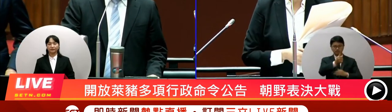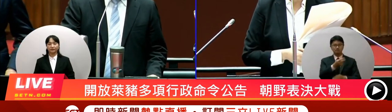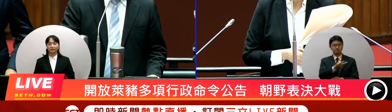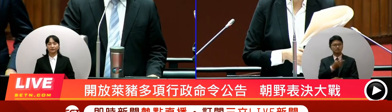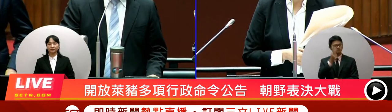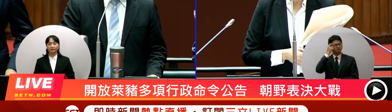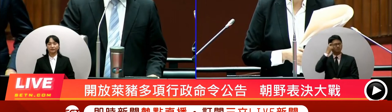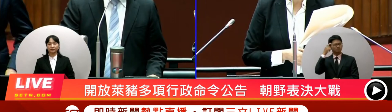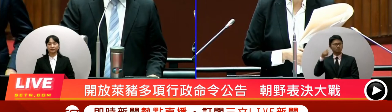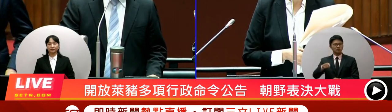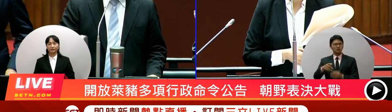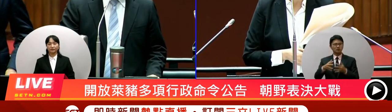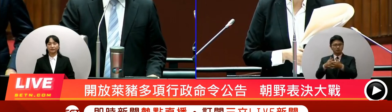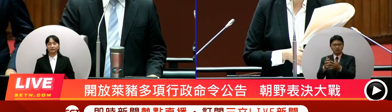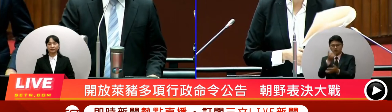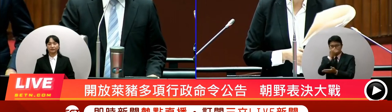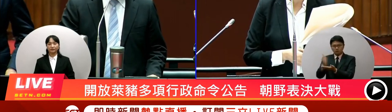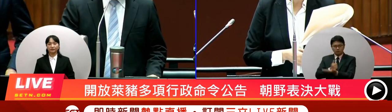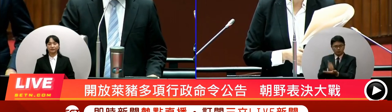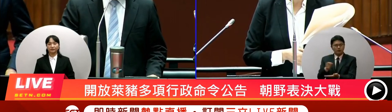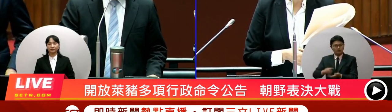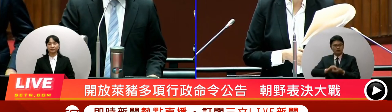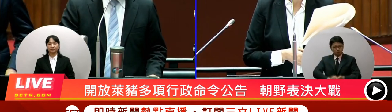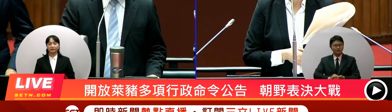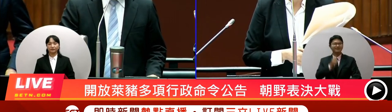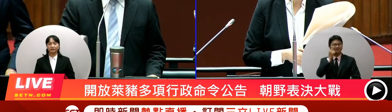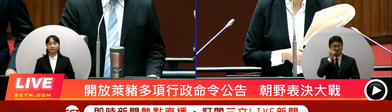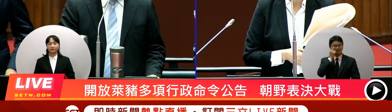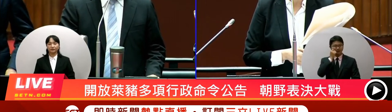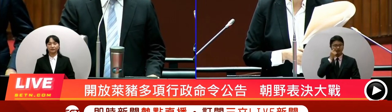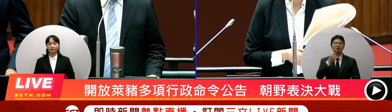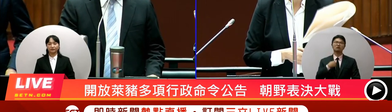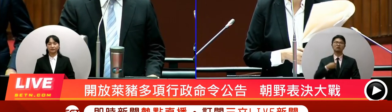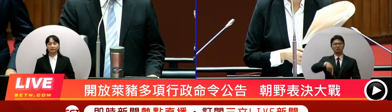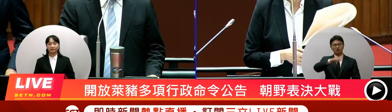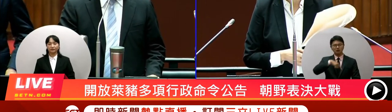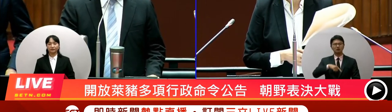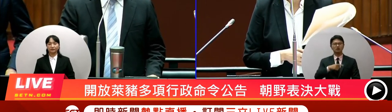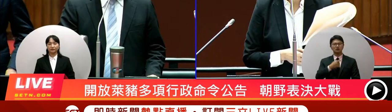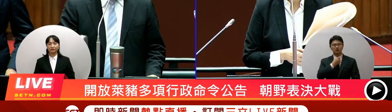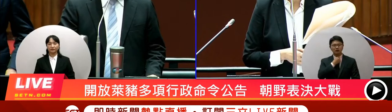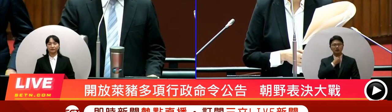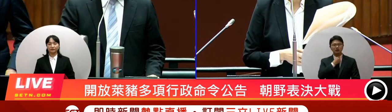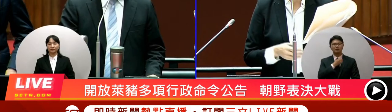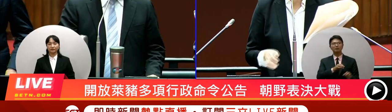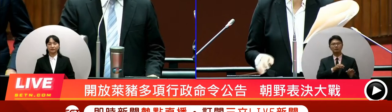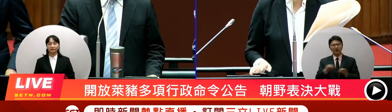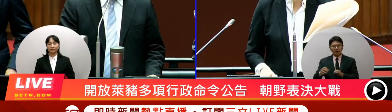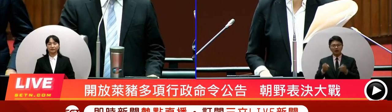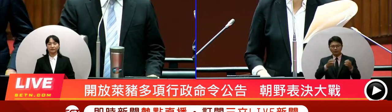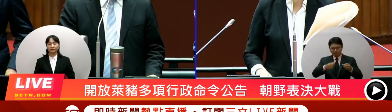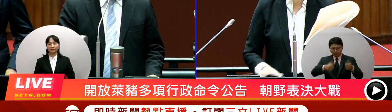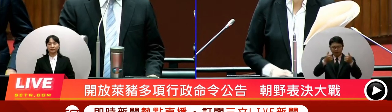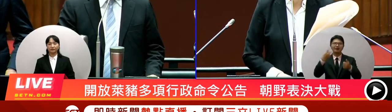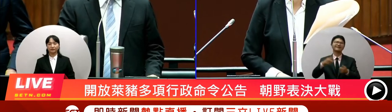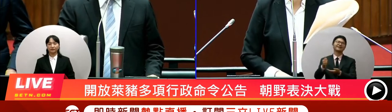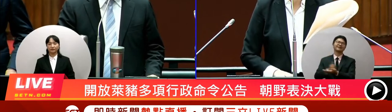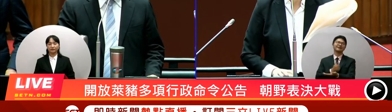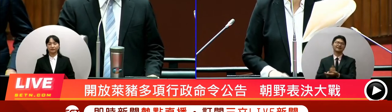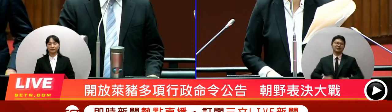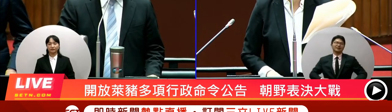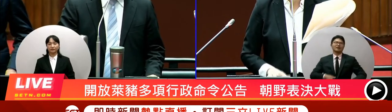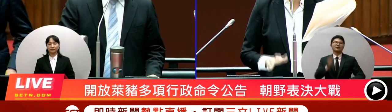难的决定，所以既然是一个困难的决定，我们是不是应该要事缓则圆？好，那如果先来做一个